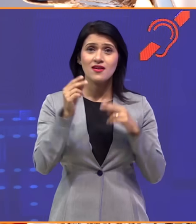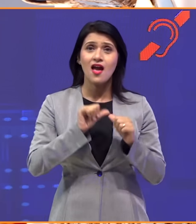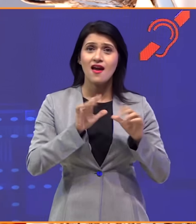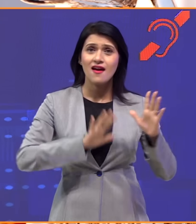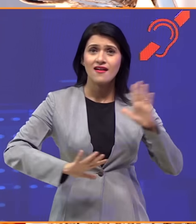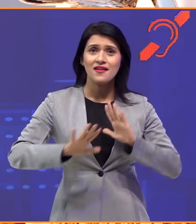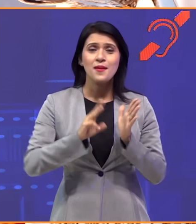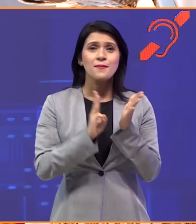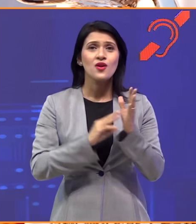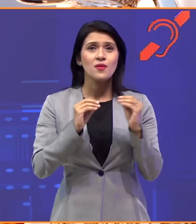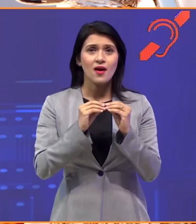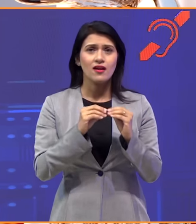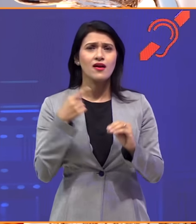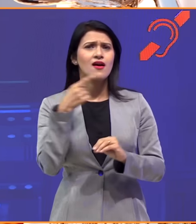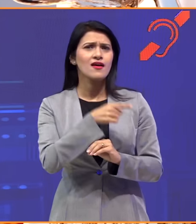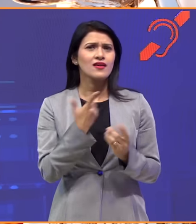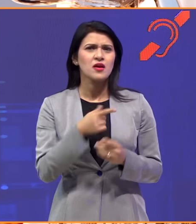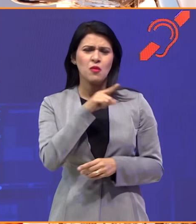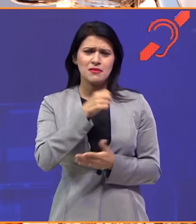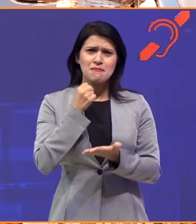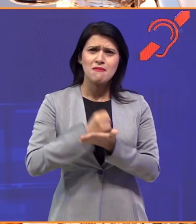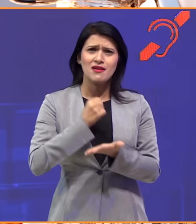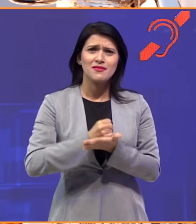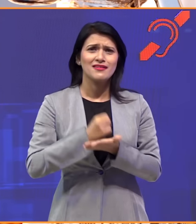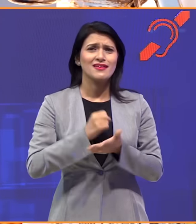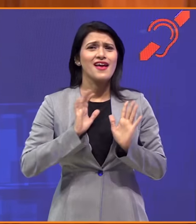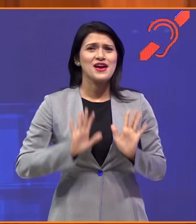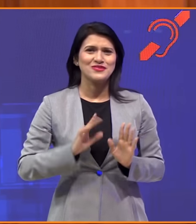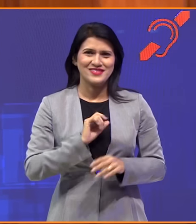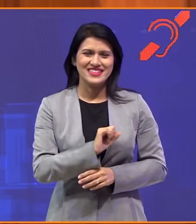पर इल्जाम है कि यह बहुत जिद्दी